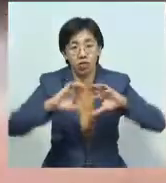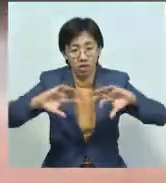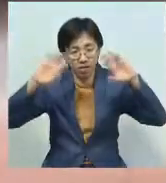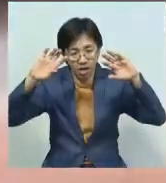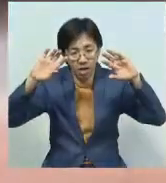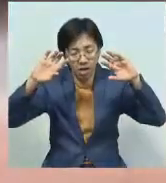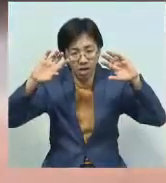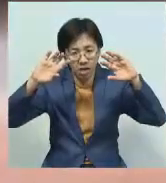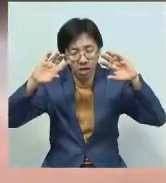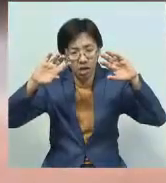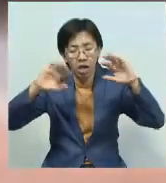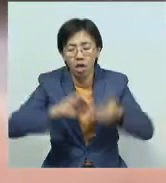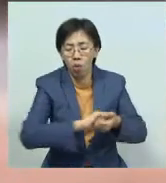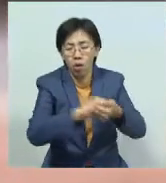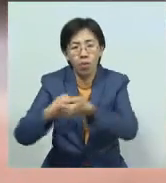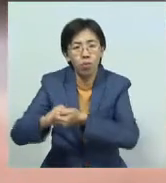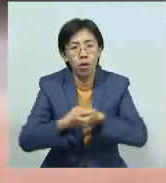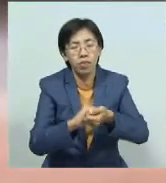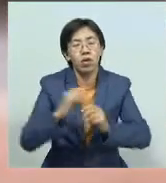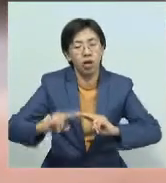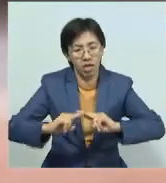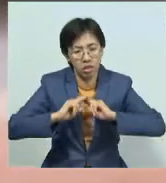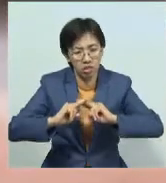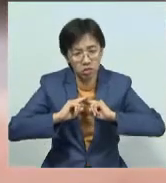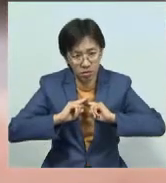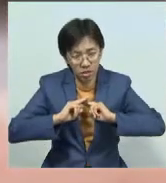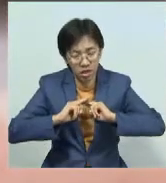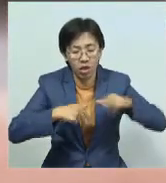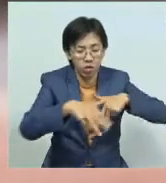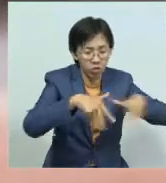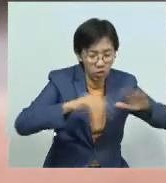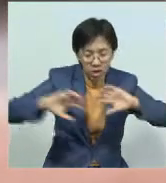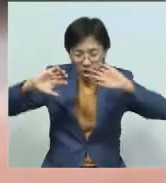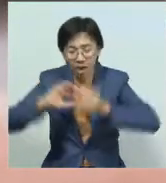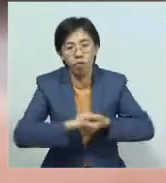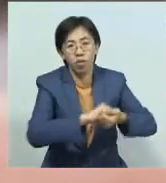ผสมผสานกับความร่วมมือของภาคเอกชนในรูปแบบประชารัฐที่ท